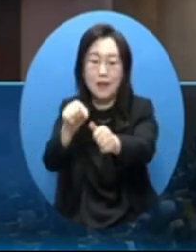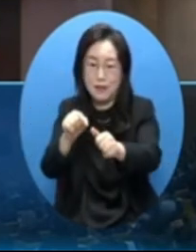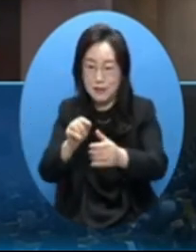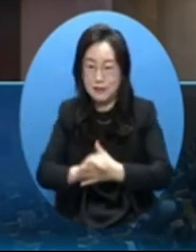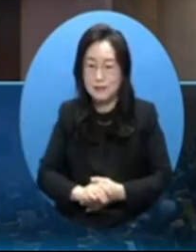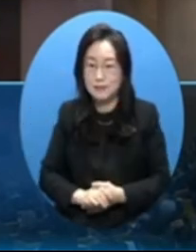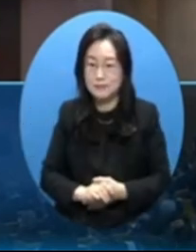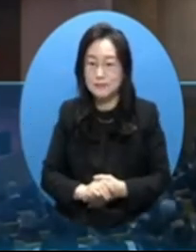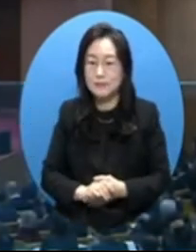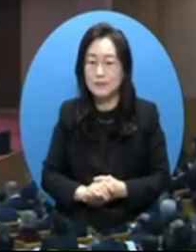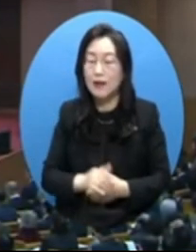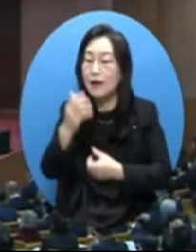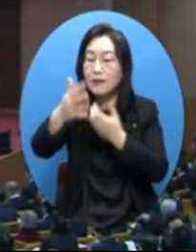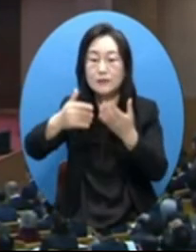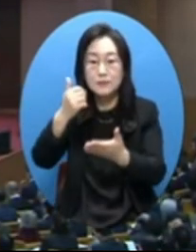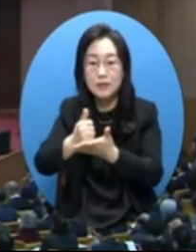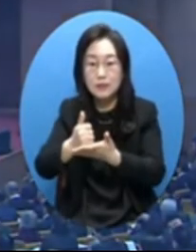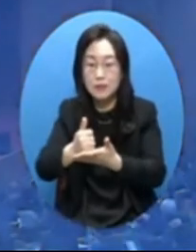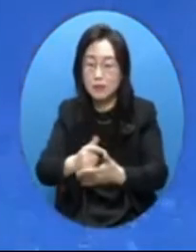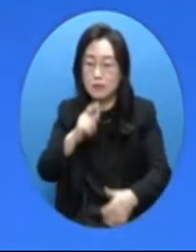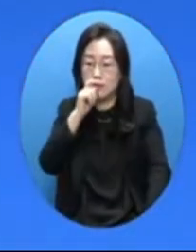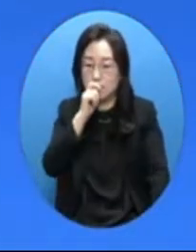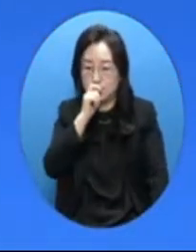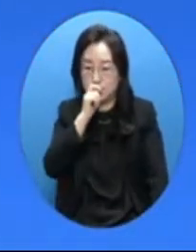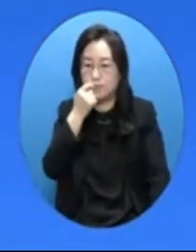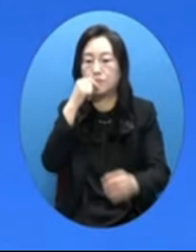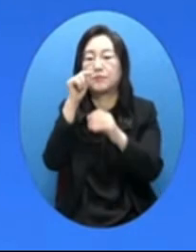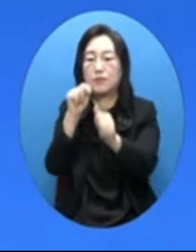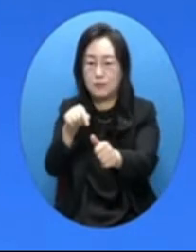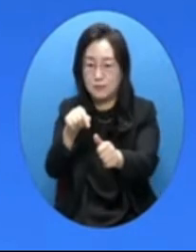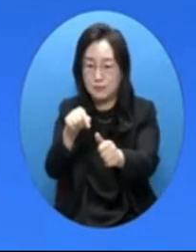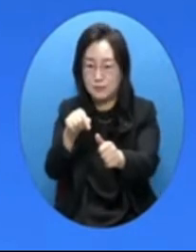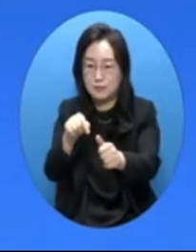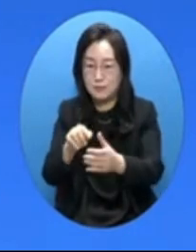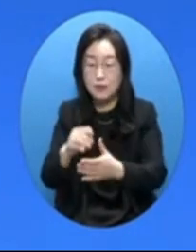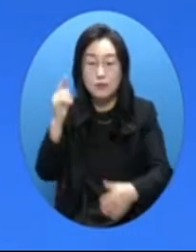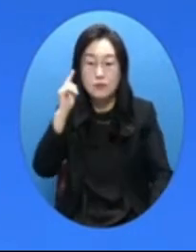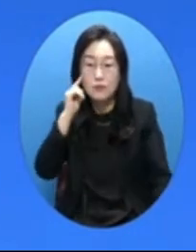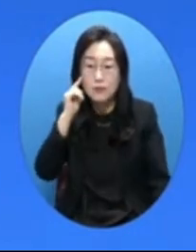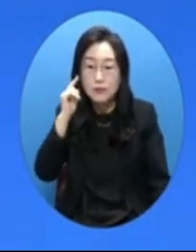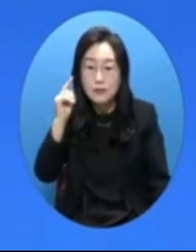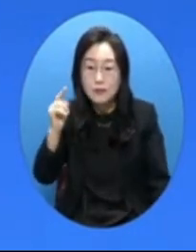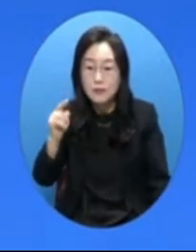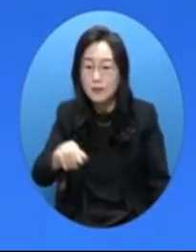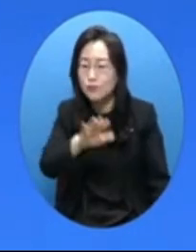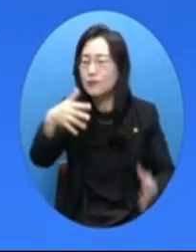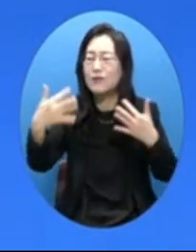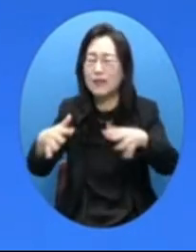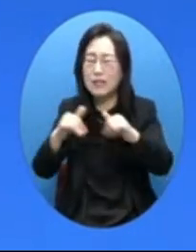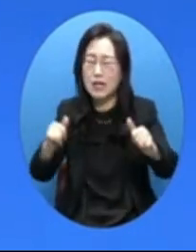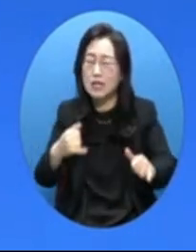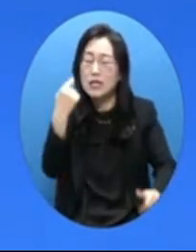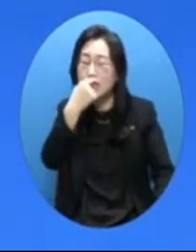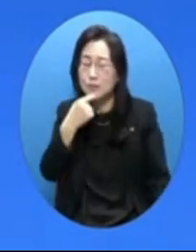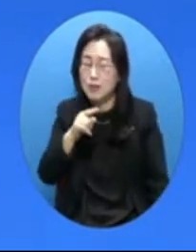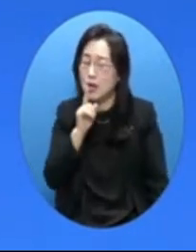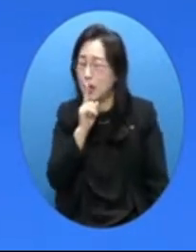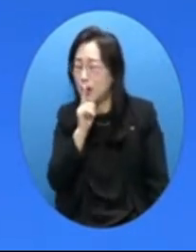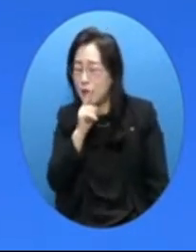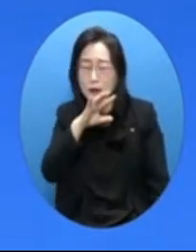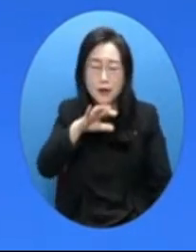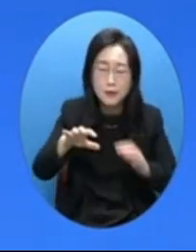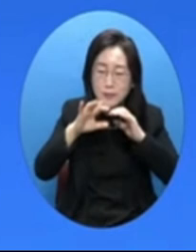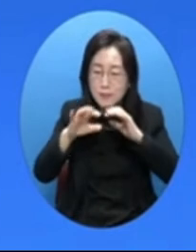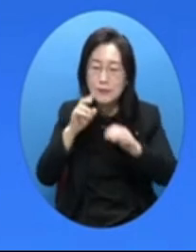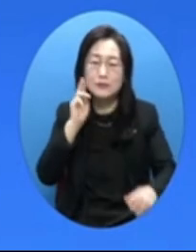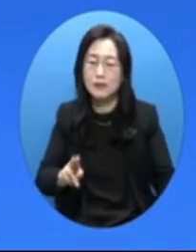하고 하나님께서 침묵을 명하신 것입니다 왜냐 우리 연약한 사람들이 입맛이 없는 원망 불평을